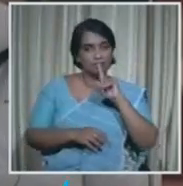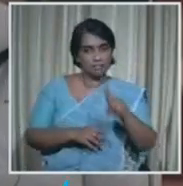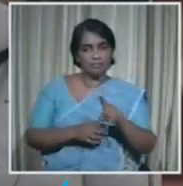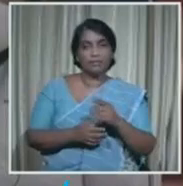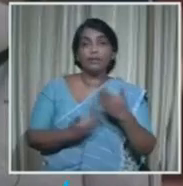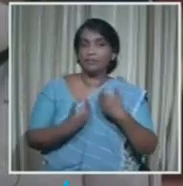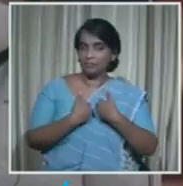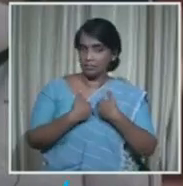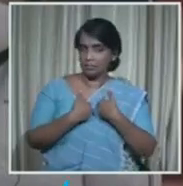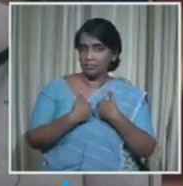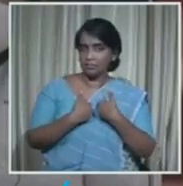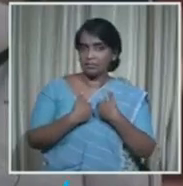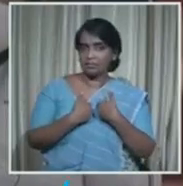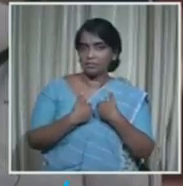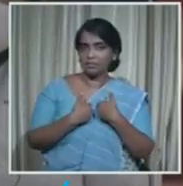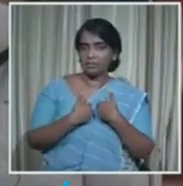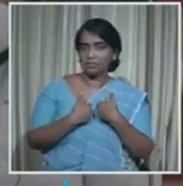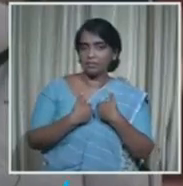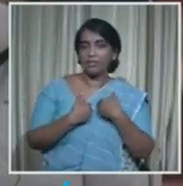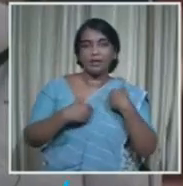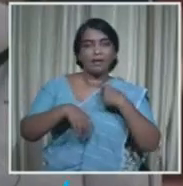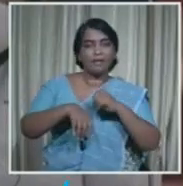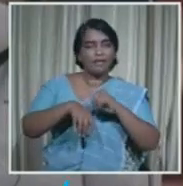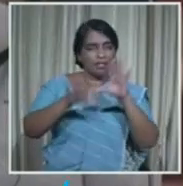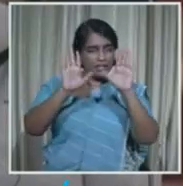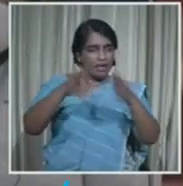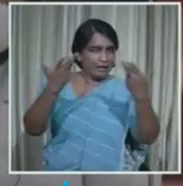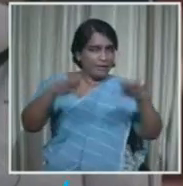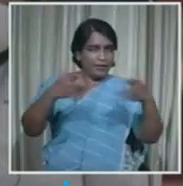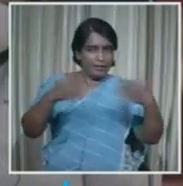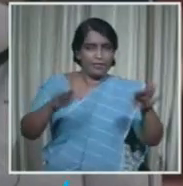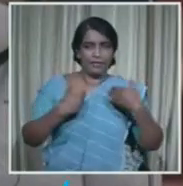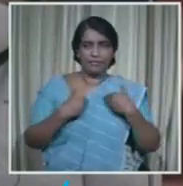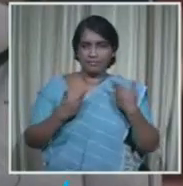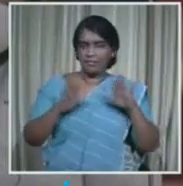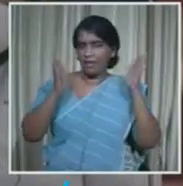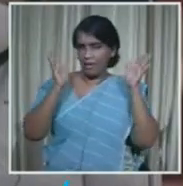mama mata winadi awasan keranden,